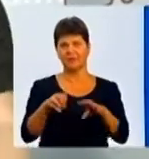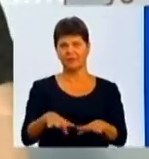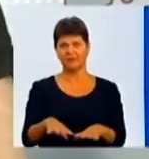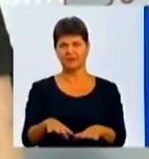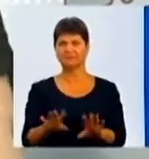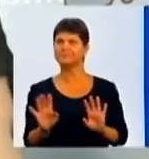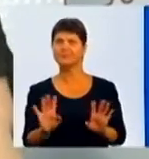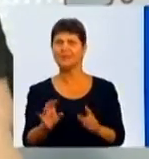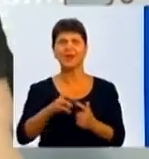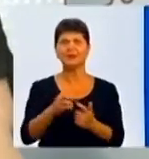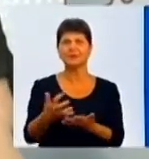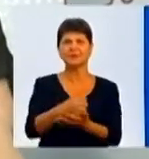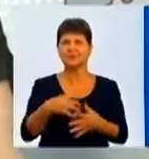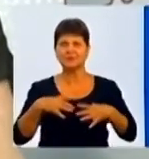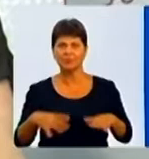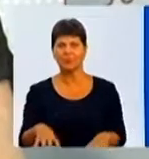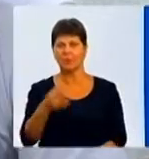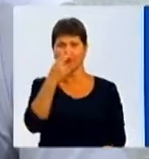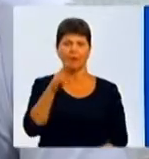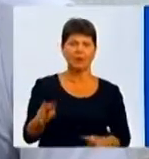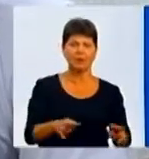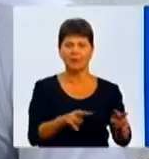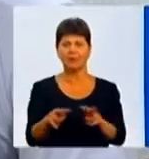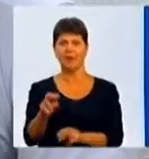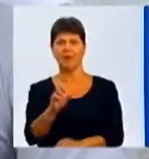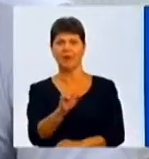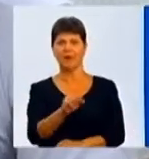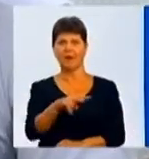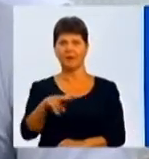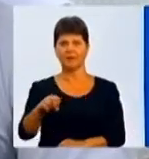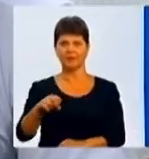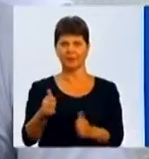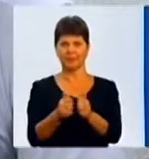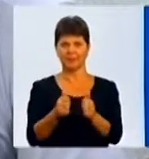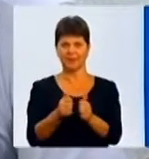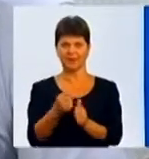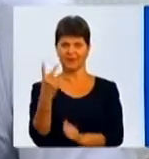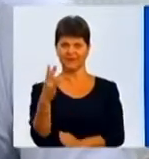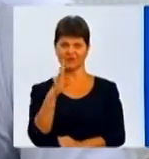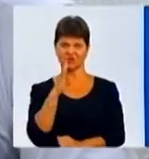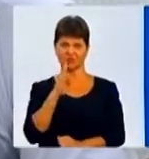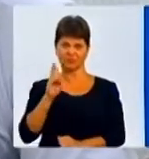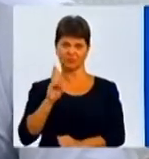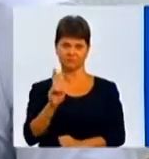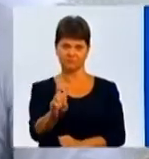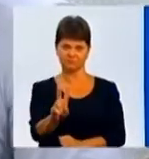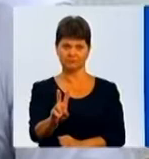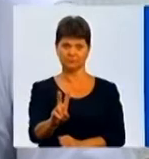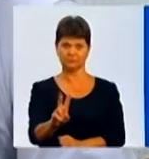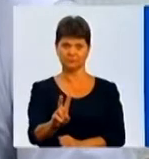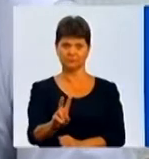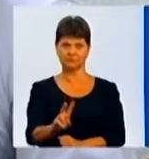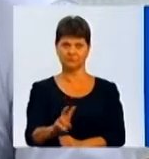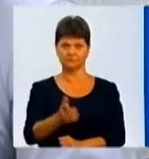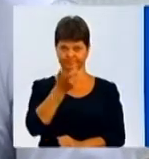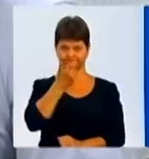не збирали, але дивилися, да, але проходили біля нас дві жінки такого вже достатньо